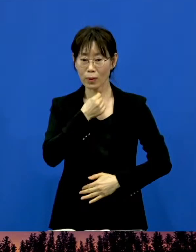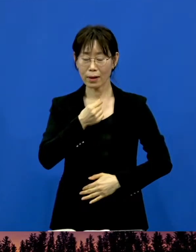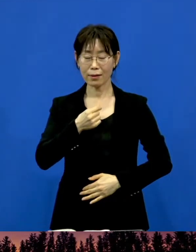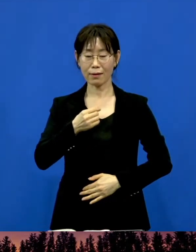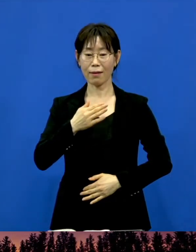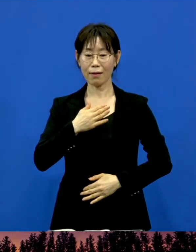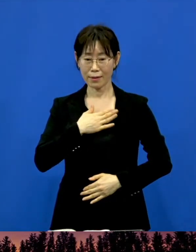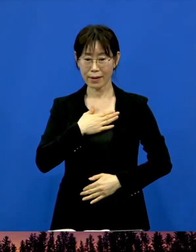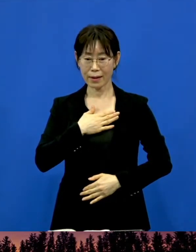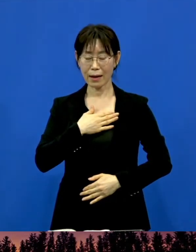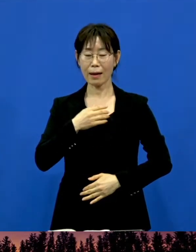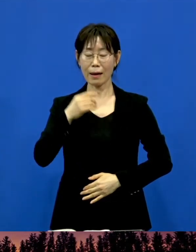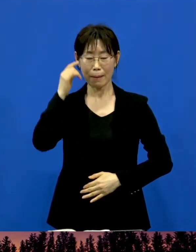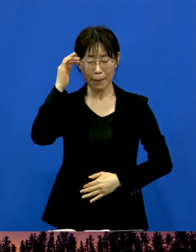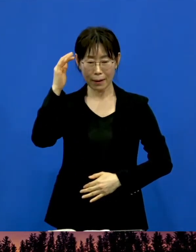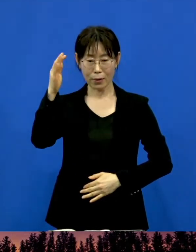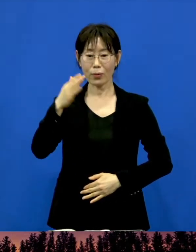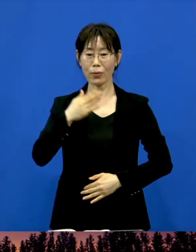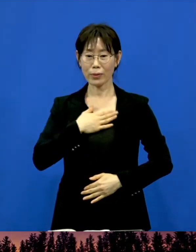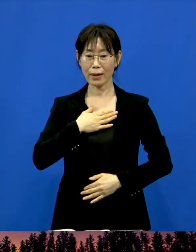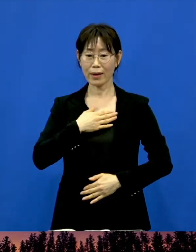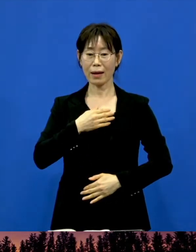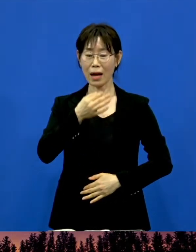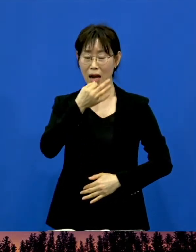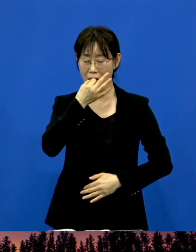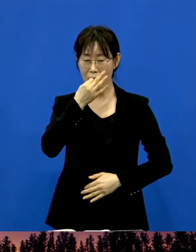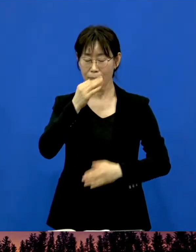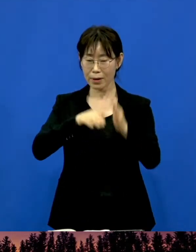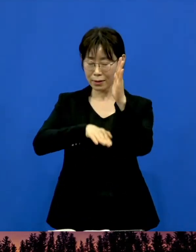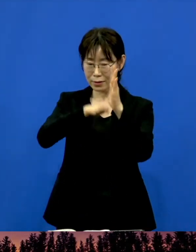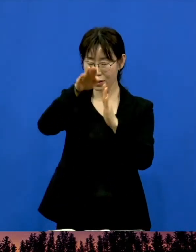열심히 기도하는데 순수하지 않는 사람이 있어요.